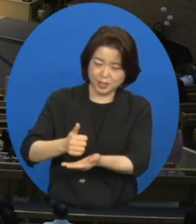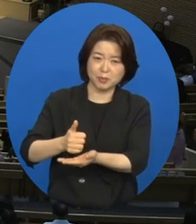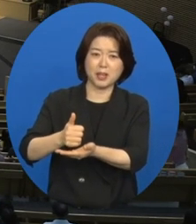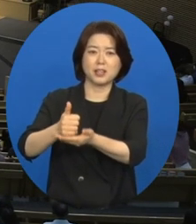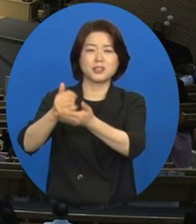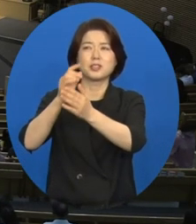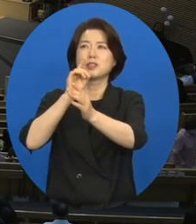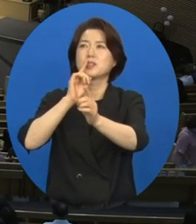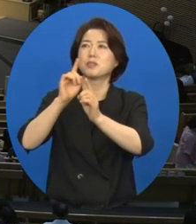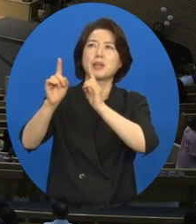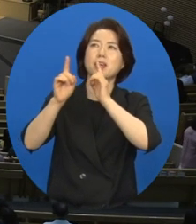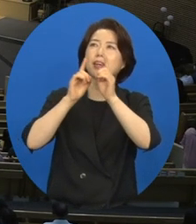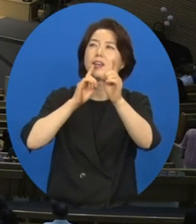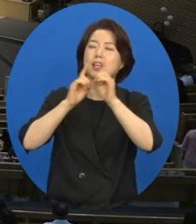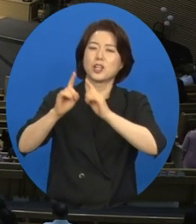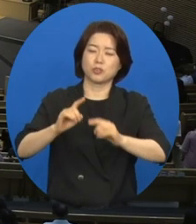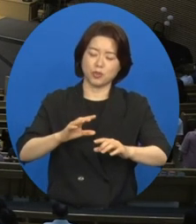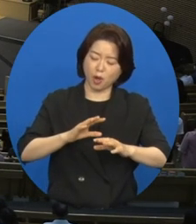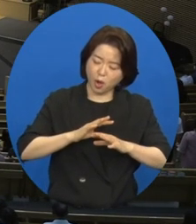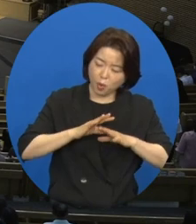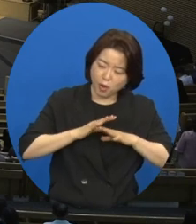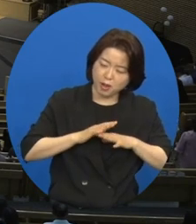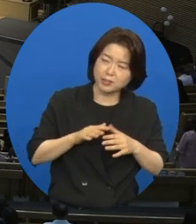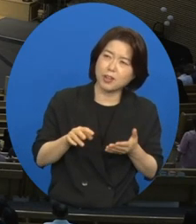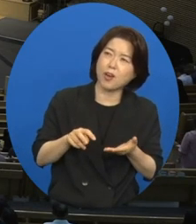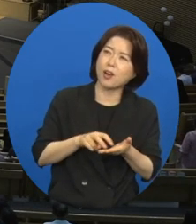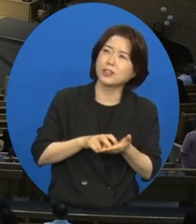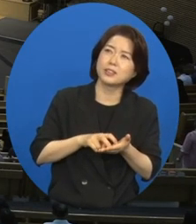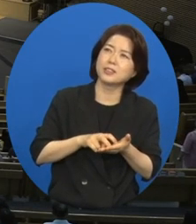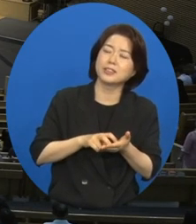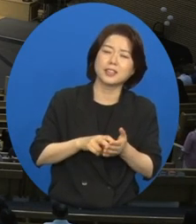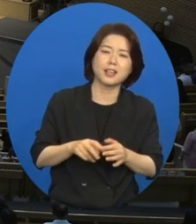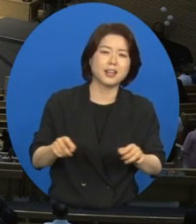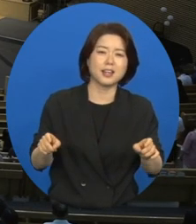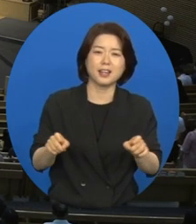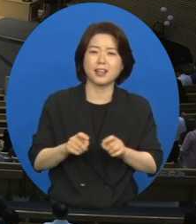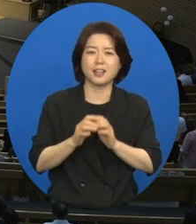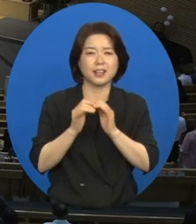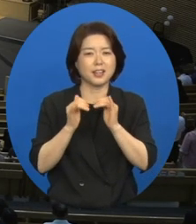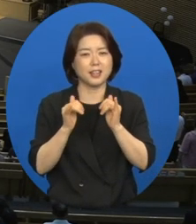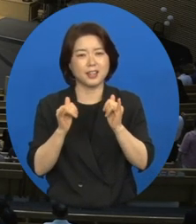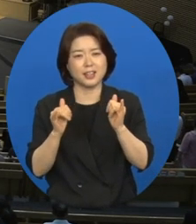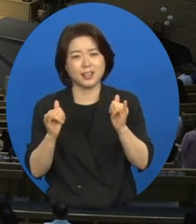하나님 말씀에 두려워 떠는 자